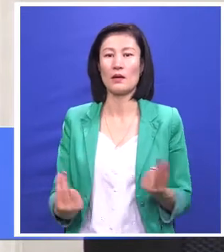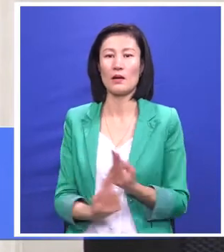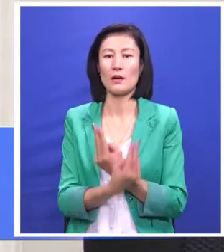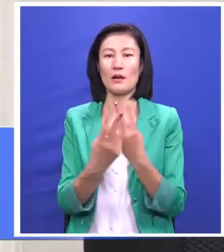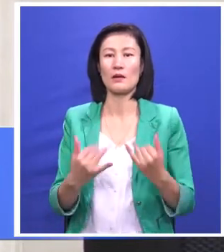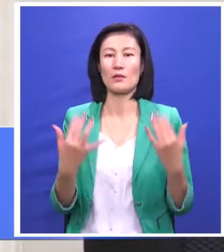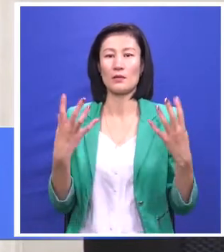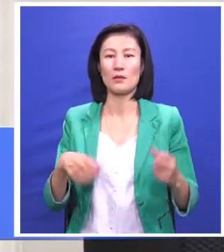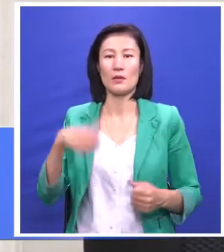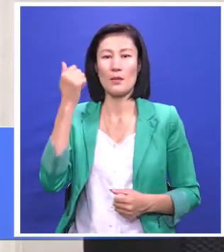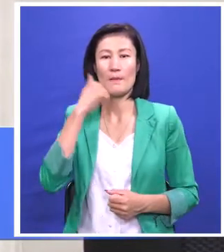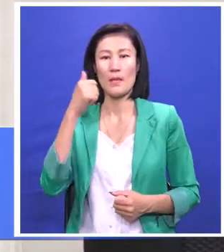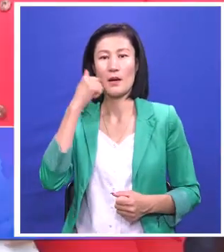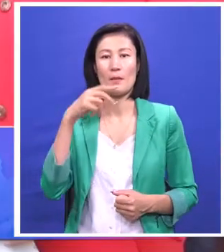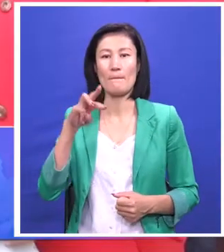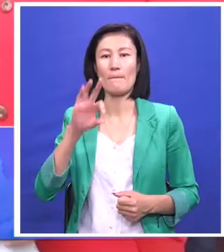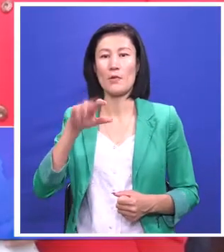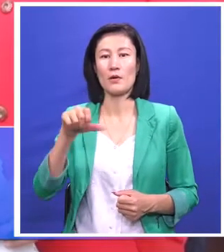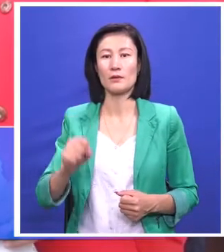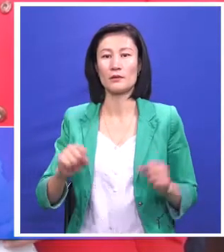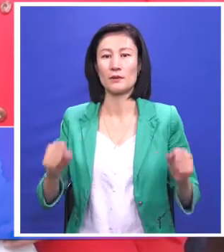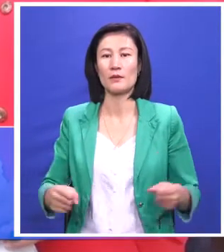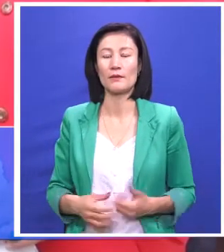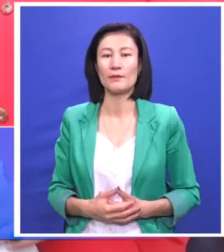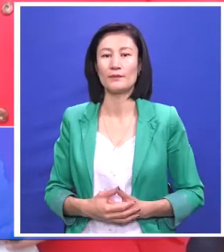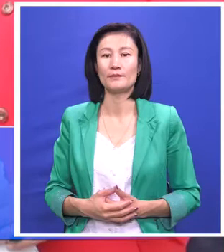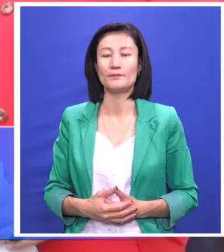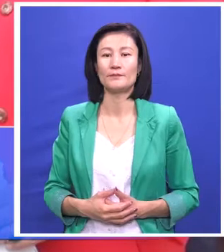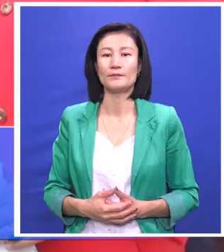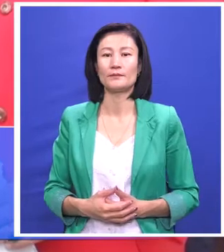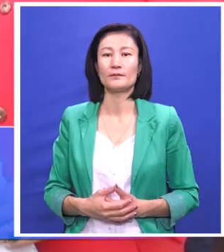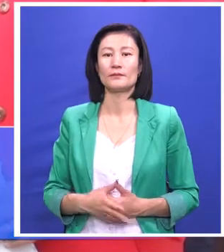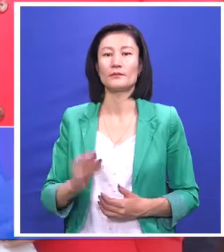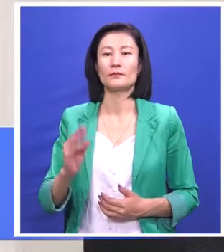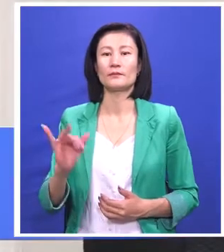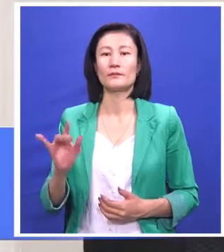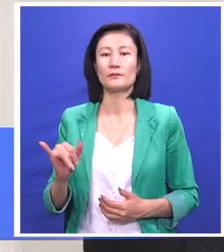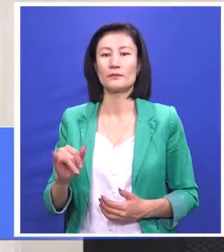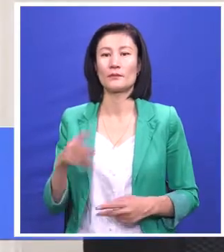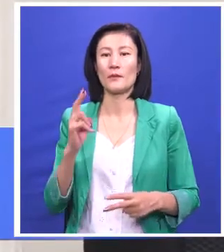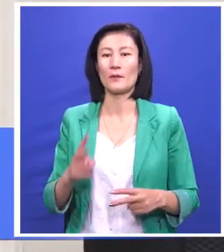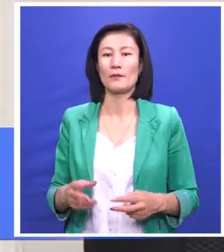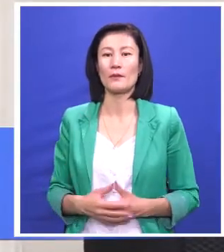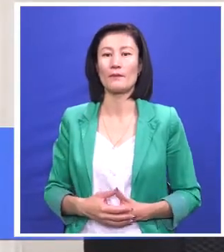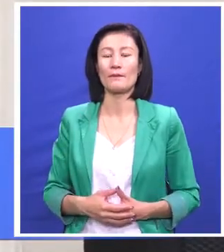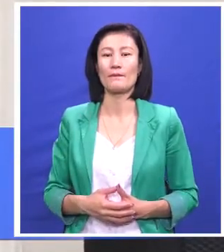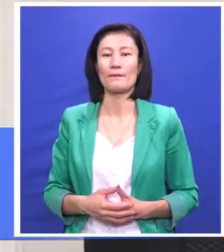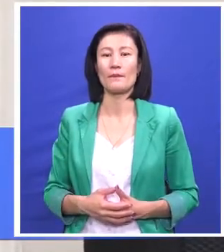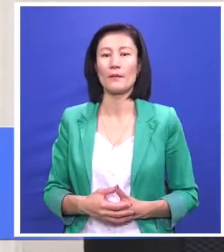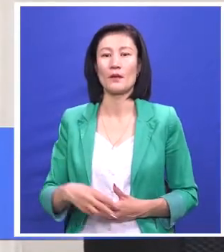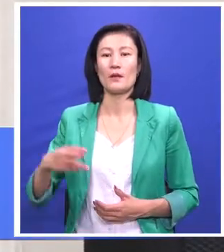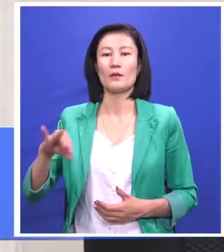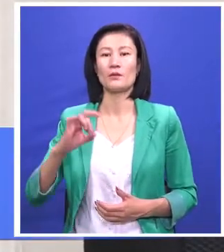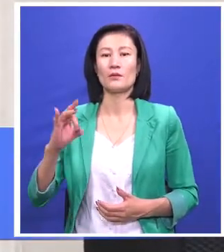Ол кезде Москва екінің бірін мойындамай заманда мойындатты. Таш сағуды кез келген адам бітіре алмайды сағуды. Онда Тұрар Рысқұлов